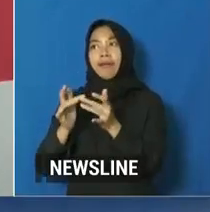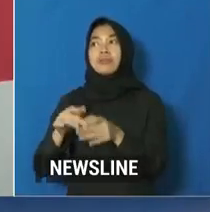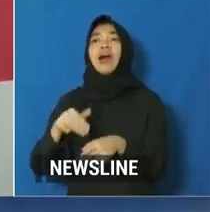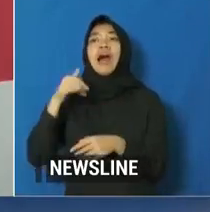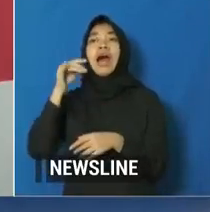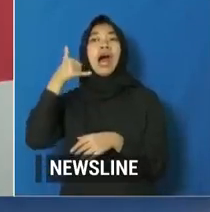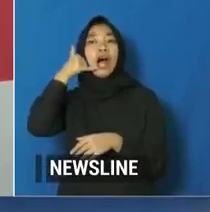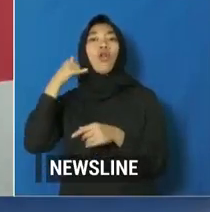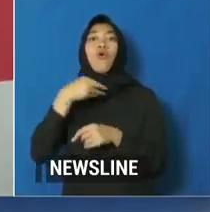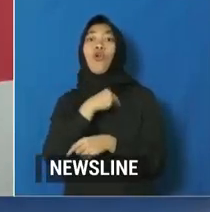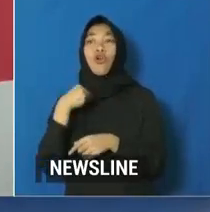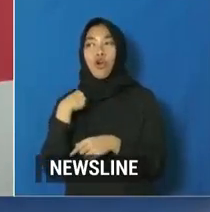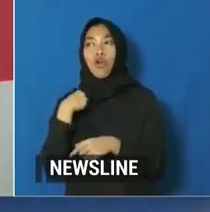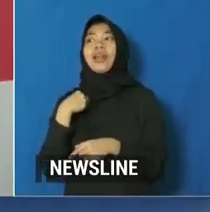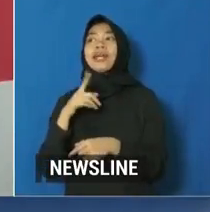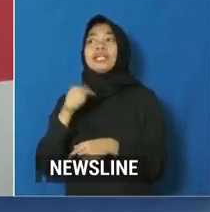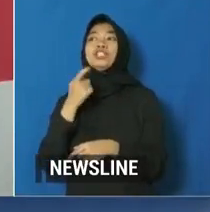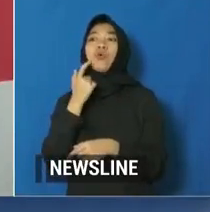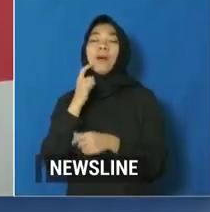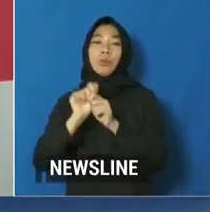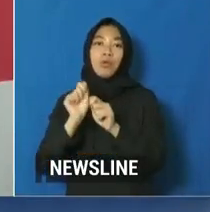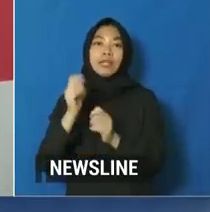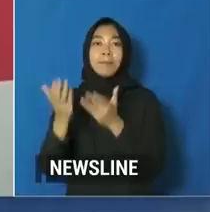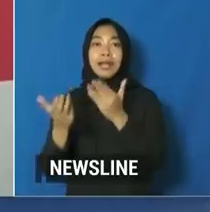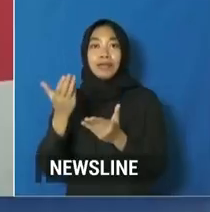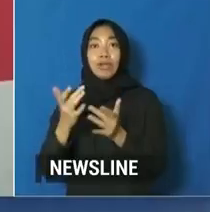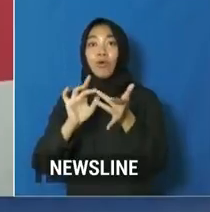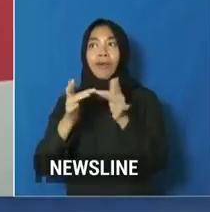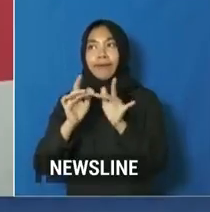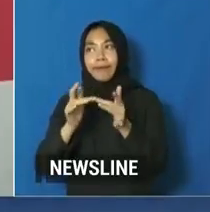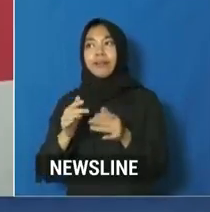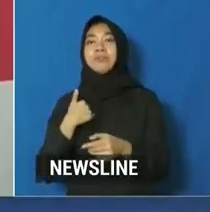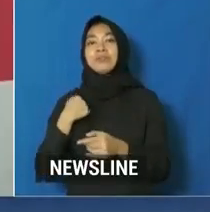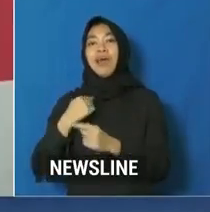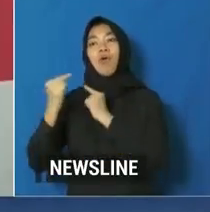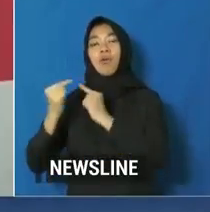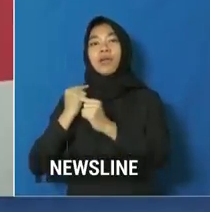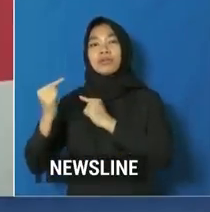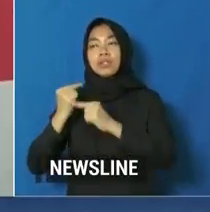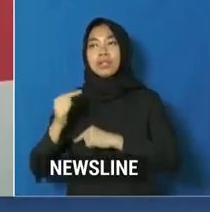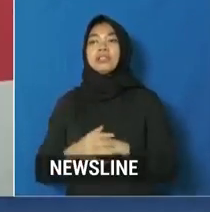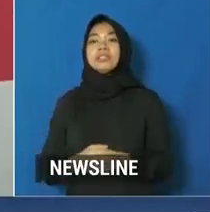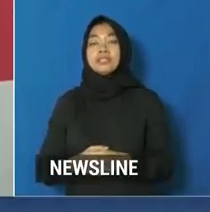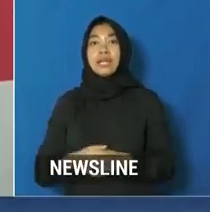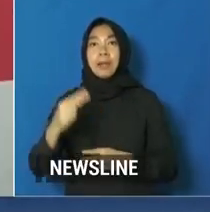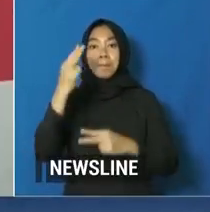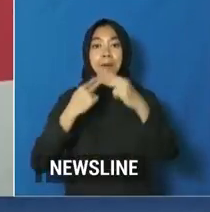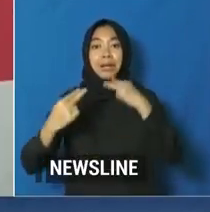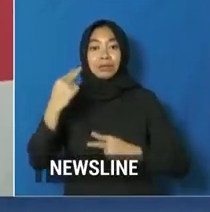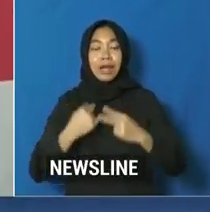misalnya. Ini yang akan kita desain sehingga screening massal pemeriksaan secara massal